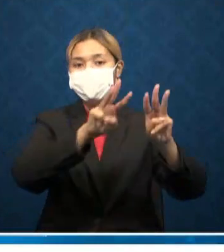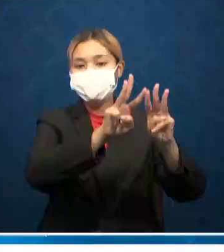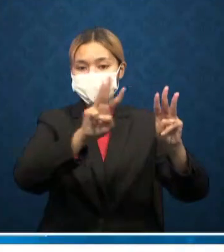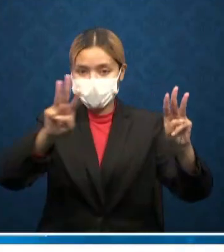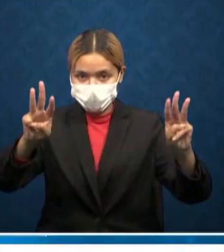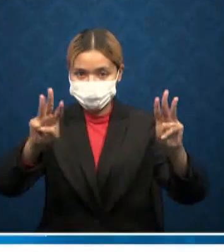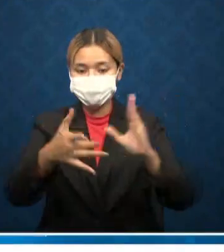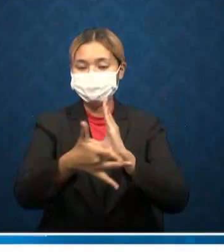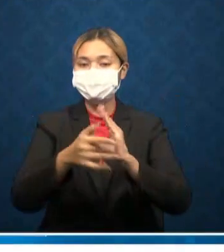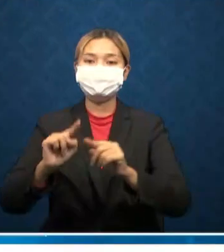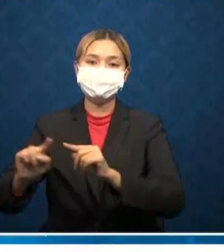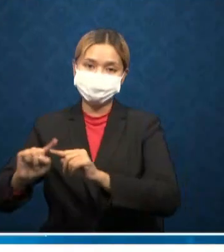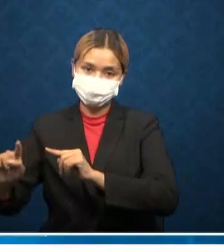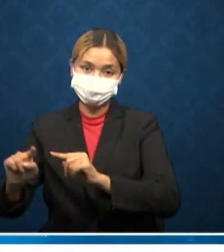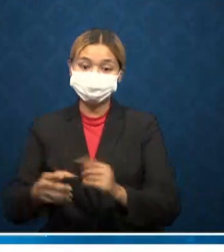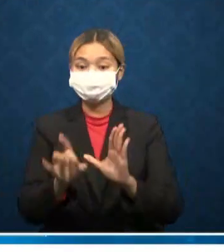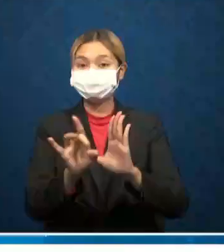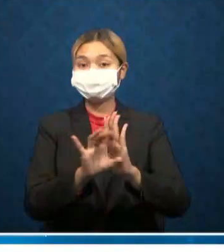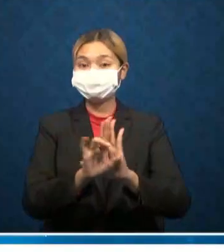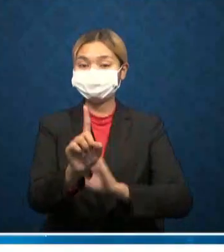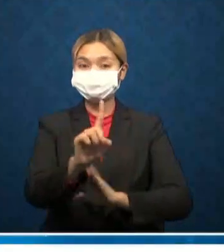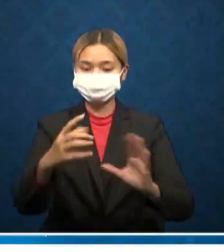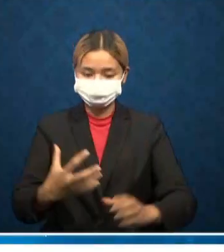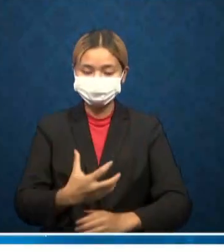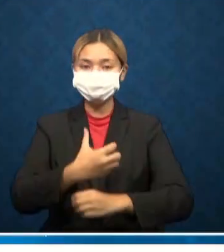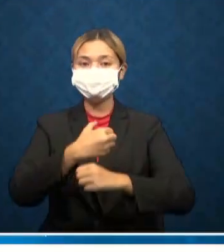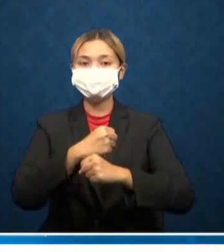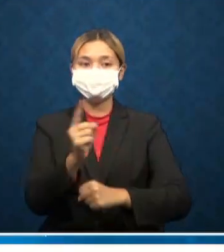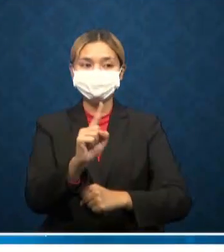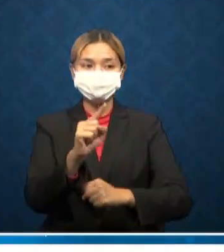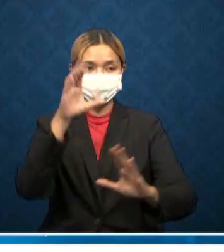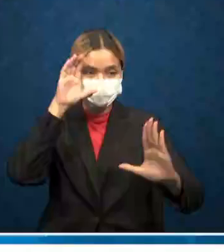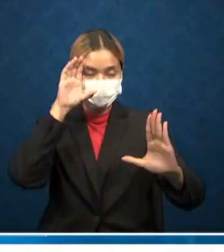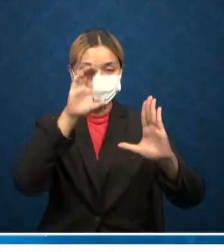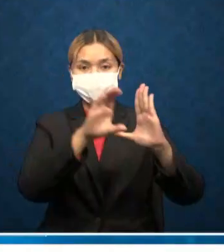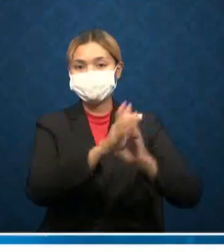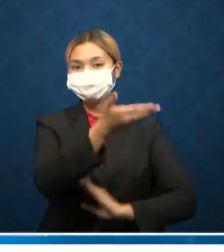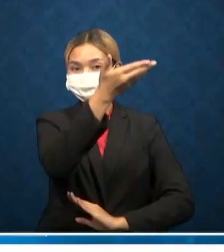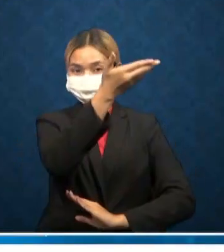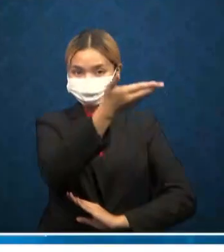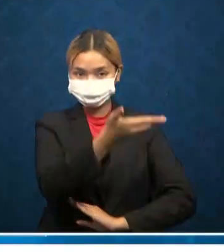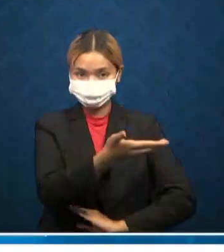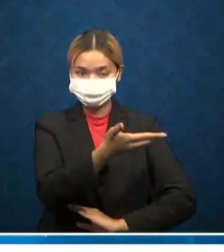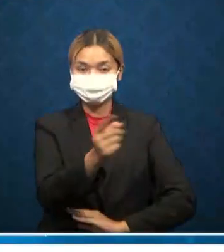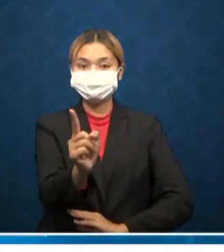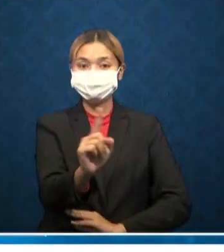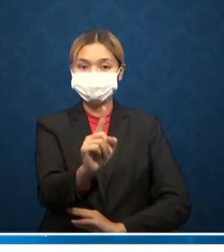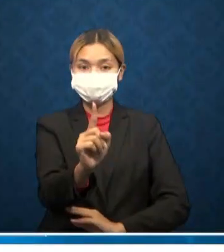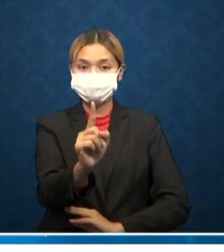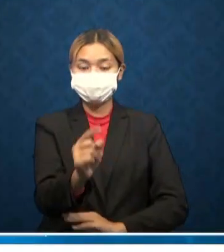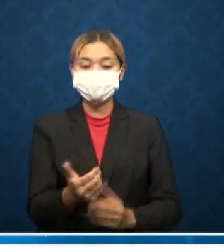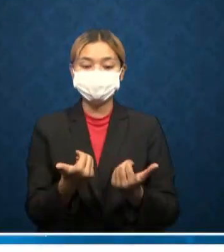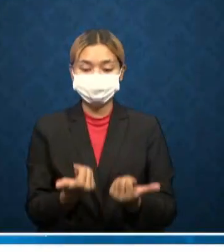เท่านะคะสุดท้ายถ้าเรื่องขอสรุปไปสู่ภาพนี้ค่ะนะคะภาพที่เรา